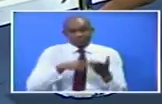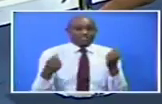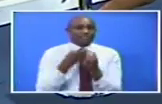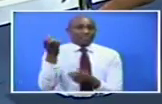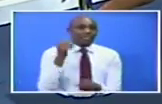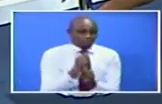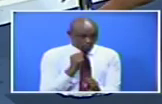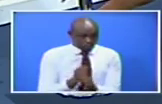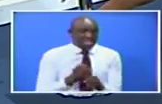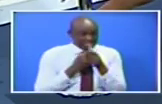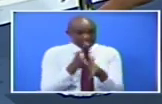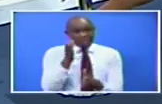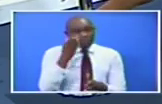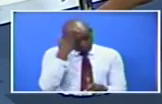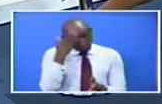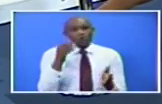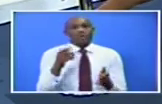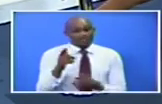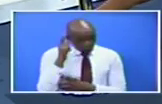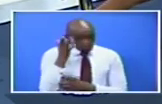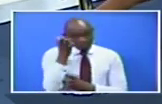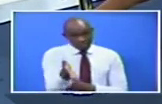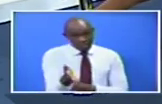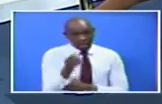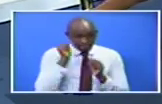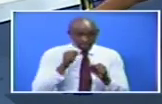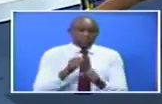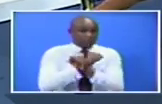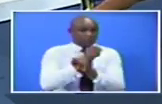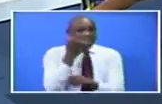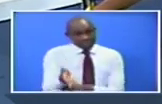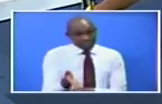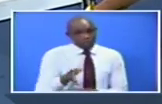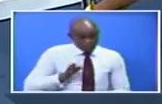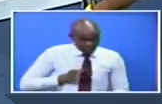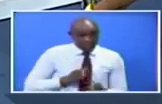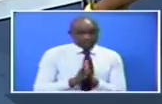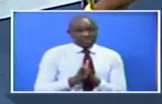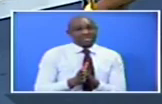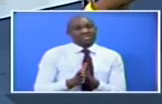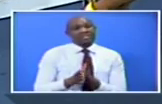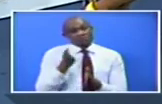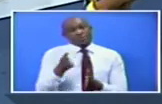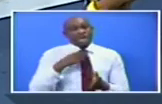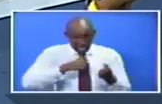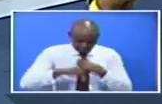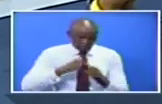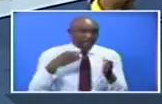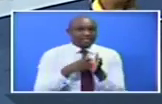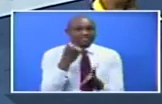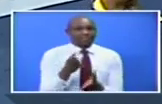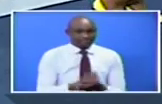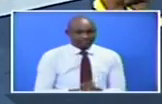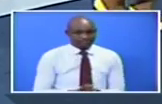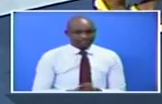wakifungua roho kama viongozi twajua kuna sheria ambazo zinawatunza wanawake ukinandanda, tutachukua hatua ipasavyo. Kwa